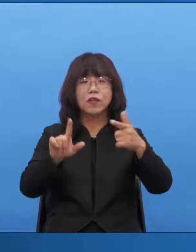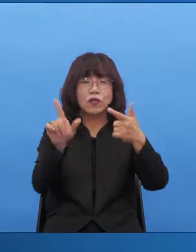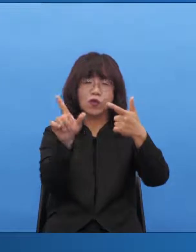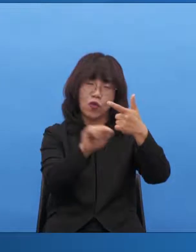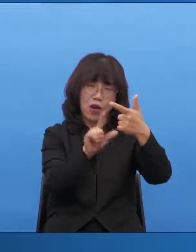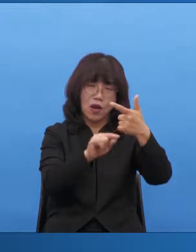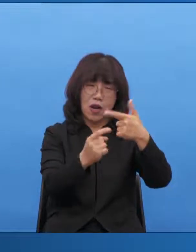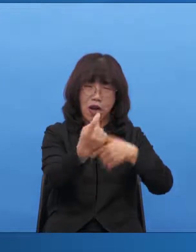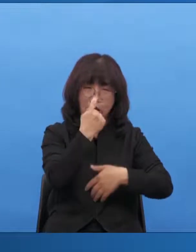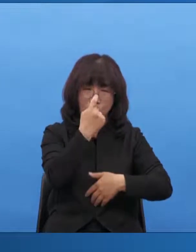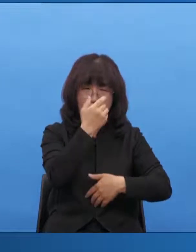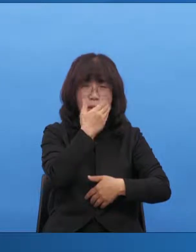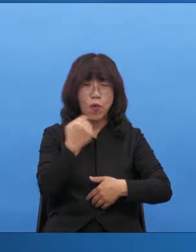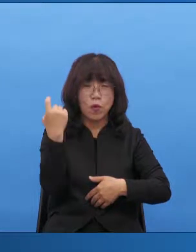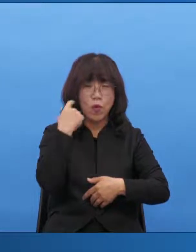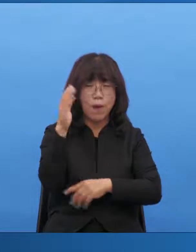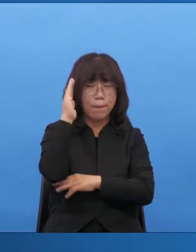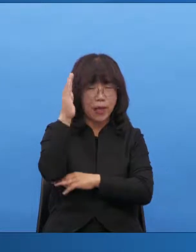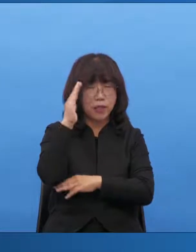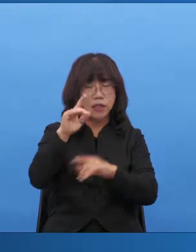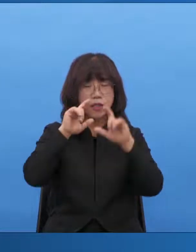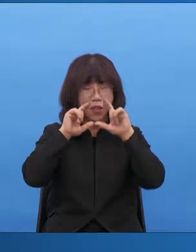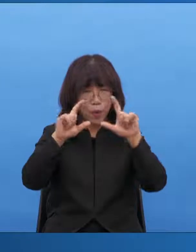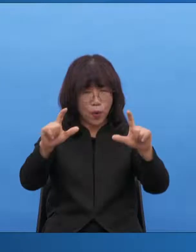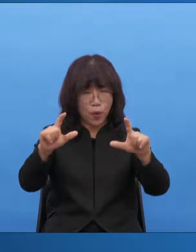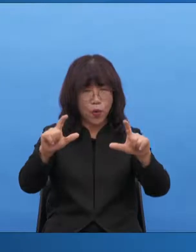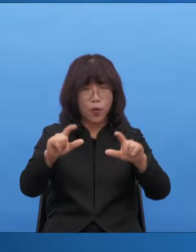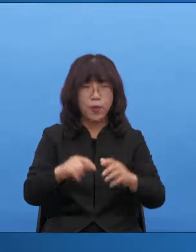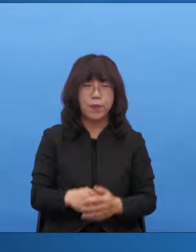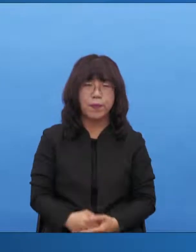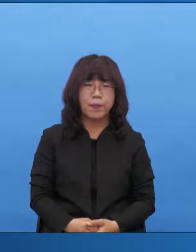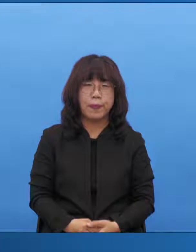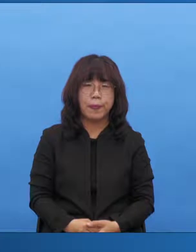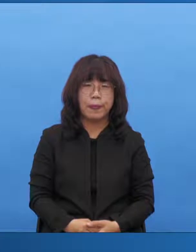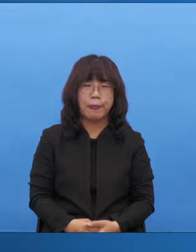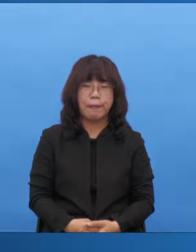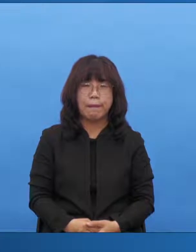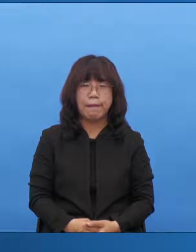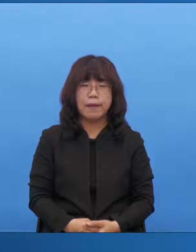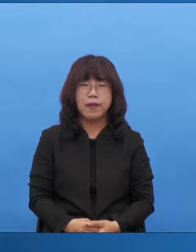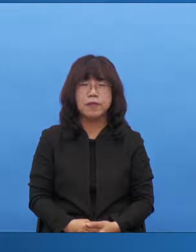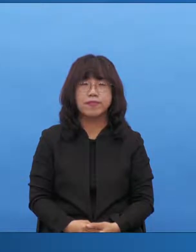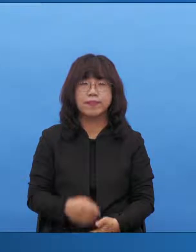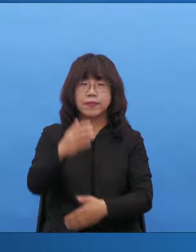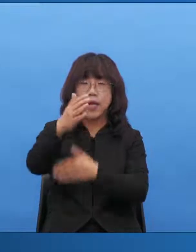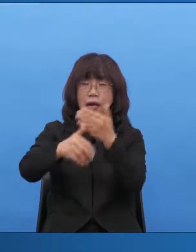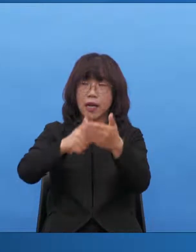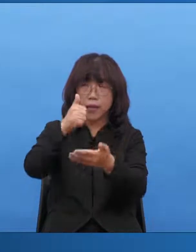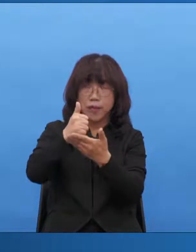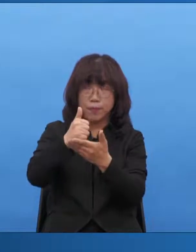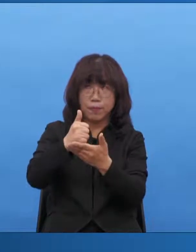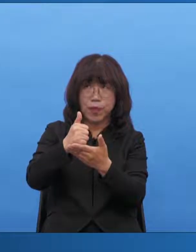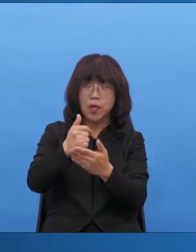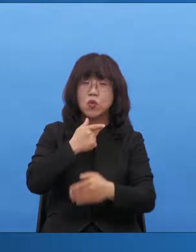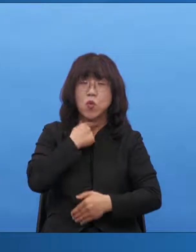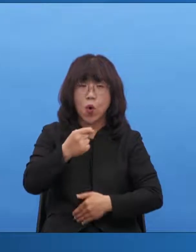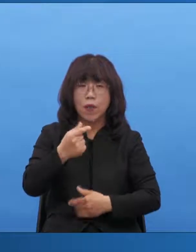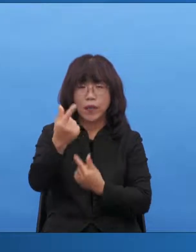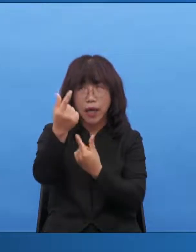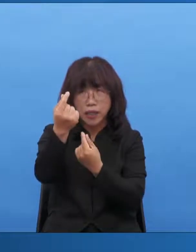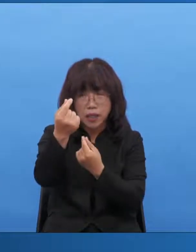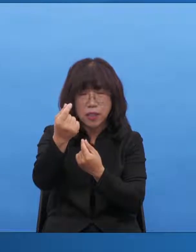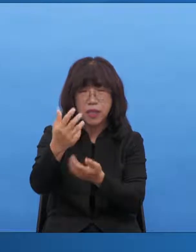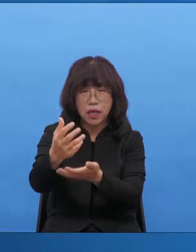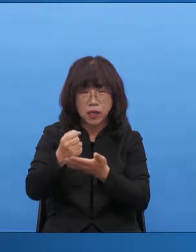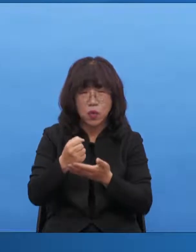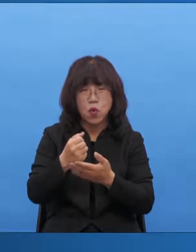les messages de l'école du dimanche du mois de juin seront proclamés. Comme Paul qui a vu Rome selon le désir de Dieu,